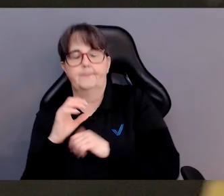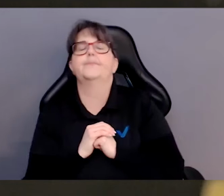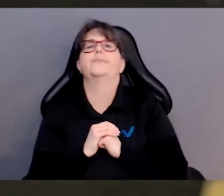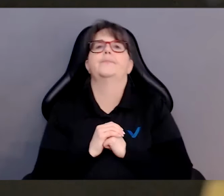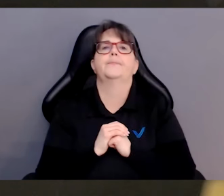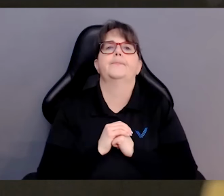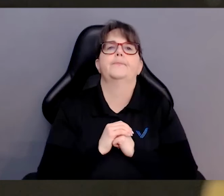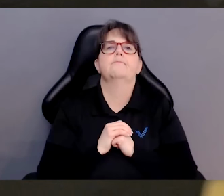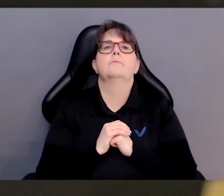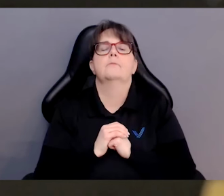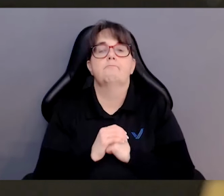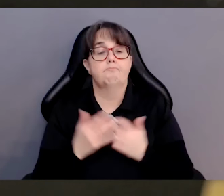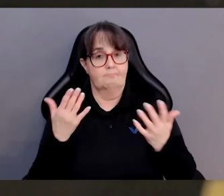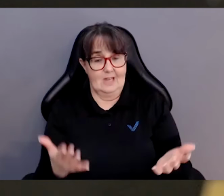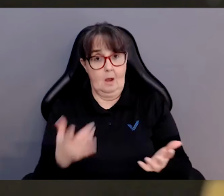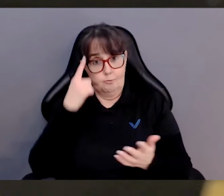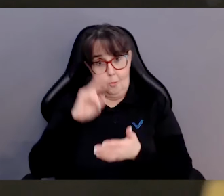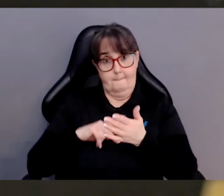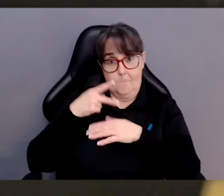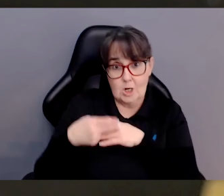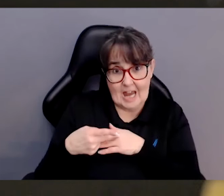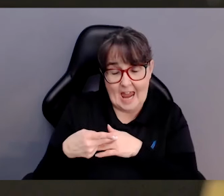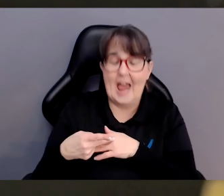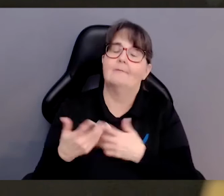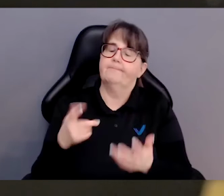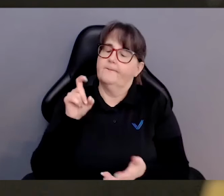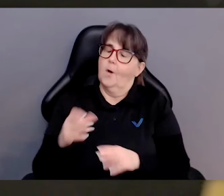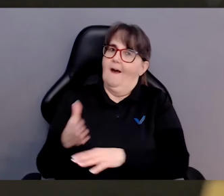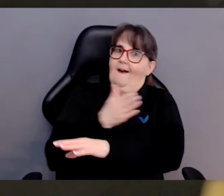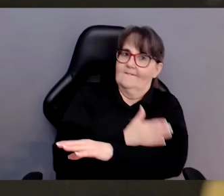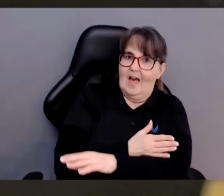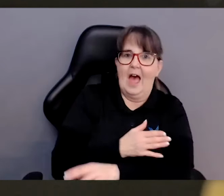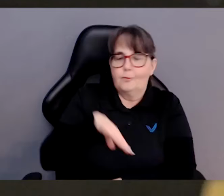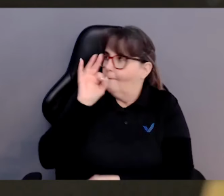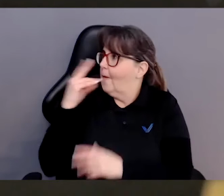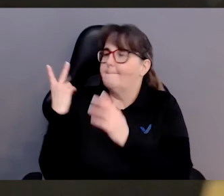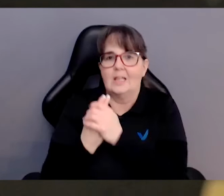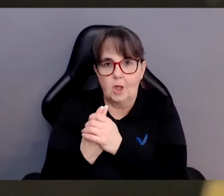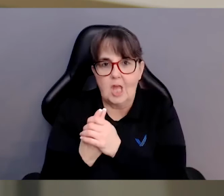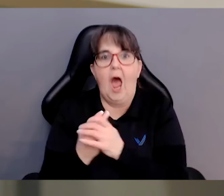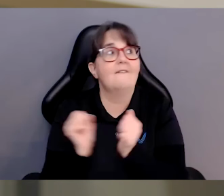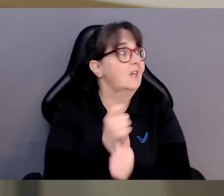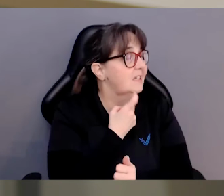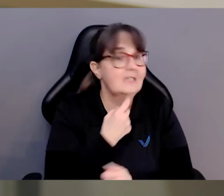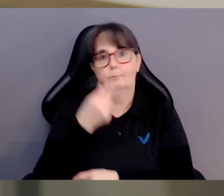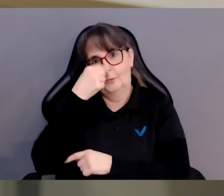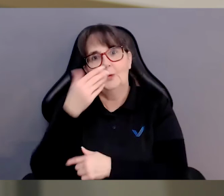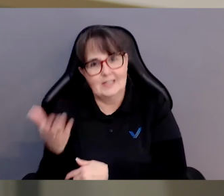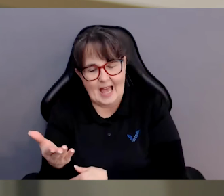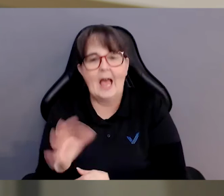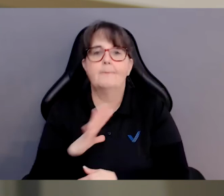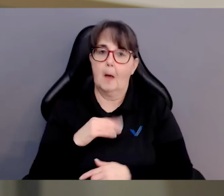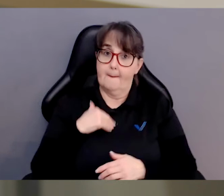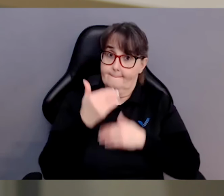Pour faire ce projet, c'était primordial qu'on ait le partenariat avec le musée. La méthode que